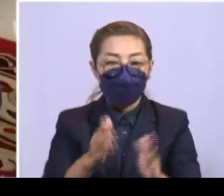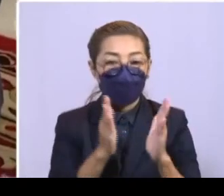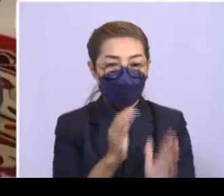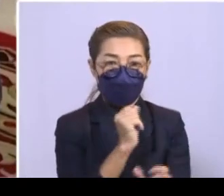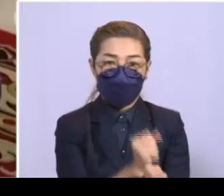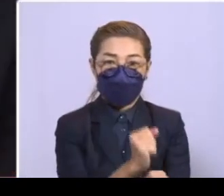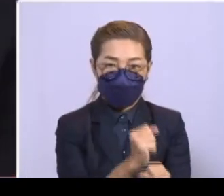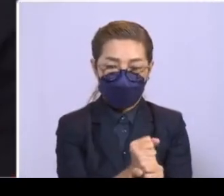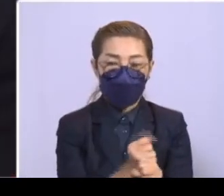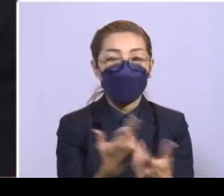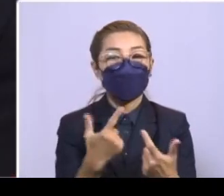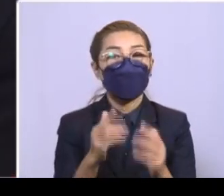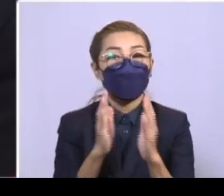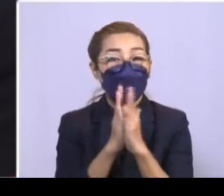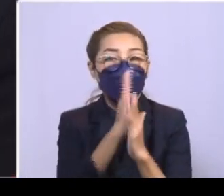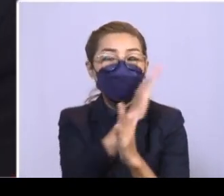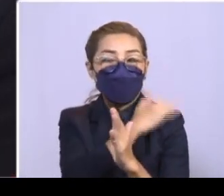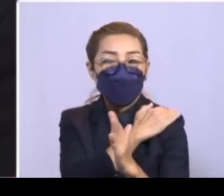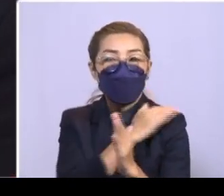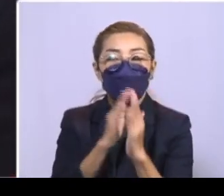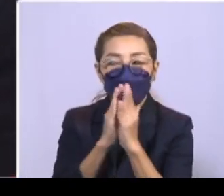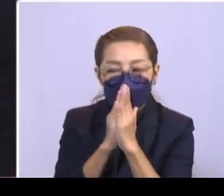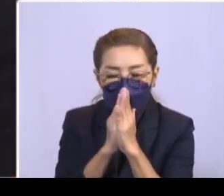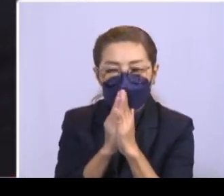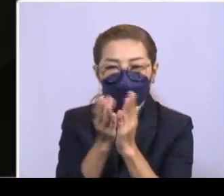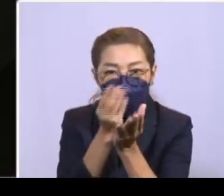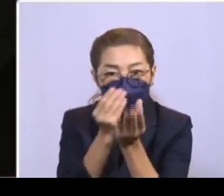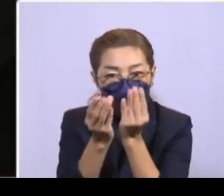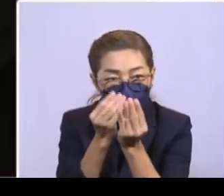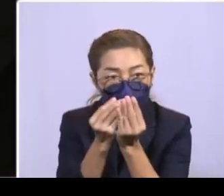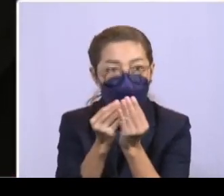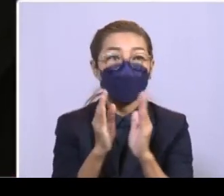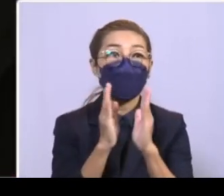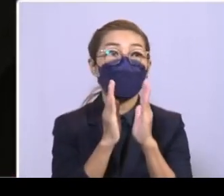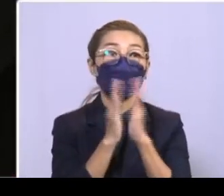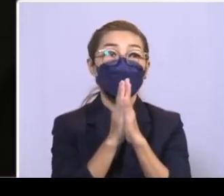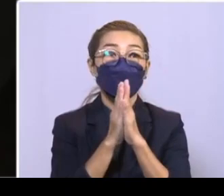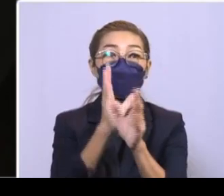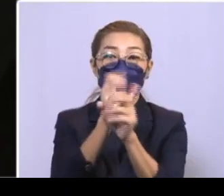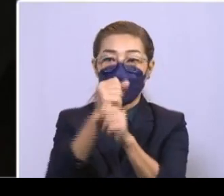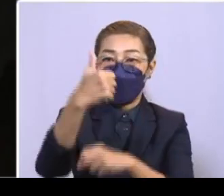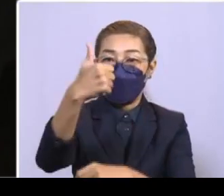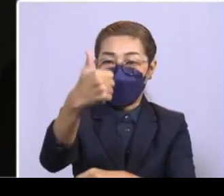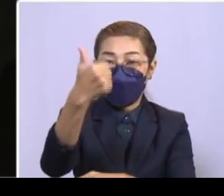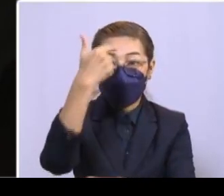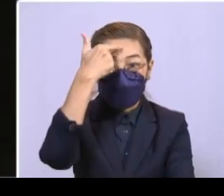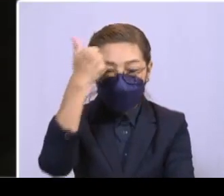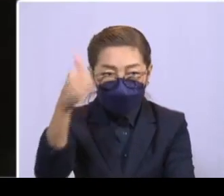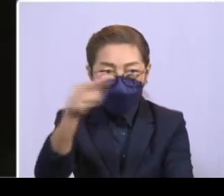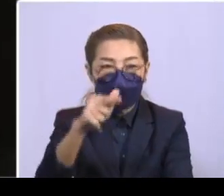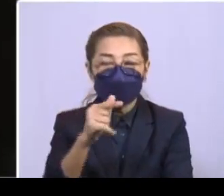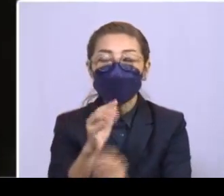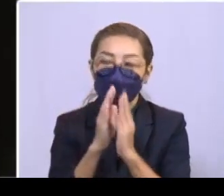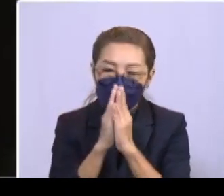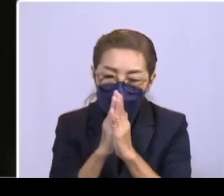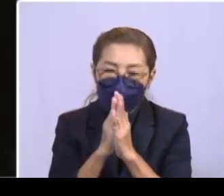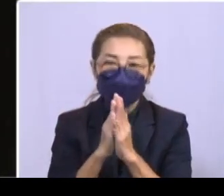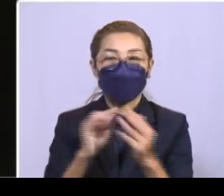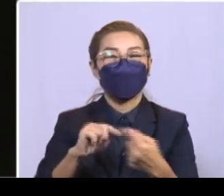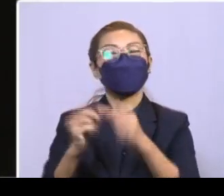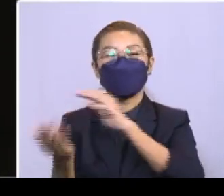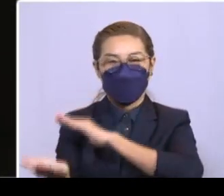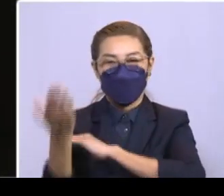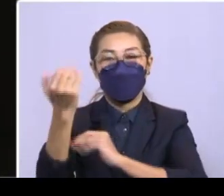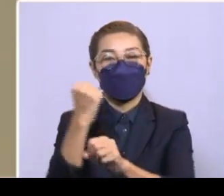ร่วมพิธีสงฆ์และสักการะหลวงพ่อดำพระพรหมสิ่งศักดิ์สิทธิ์ประจำองค์กรเพื่อความเป็นสิริมงคลตั้งแต่เช้าเลยนะคะ